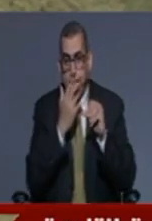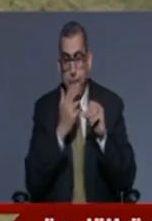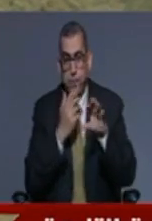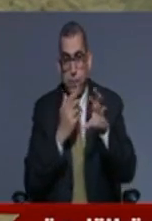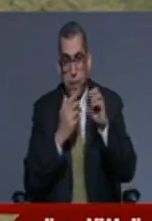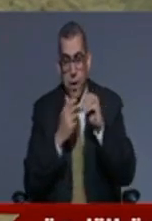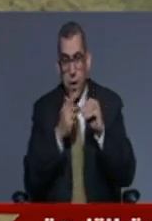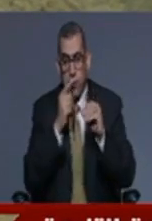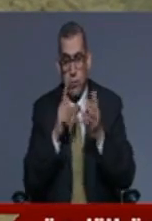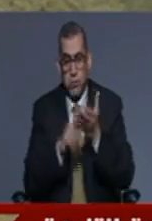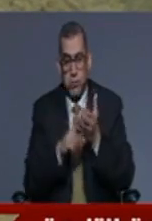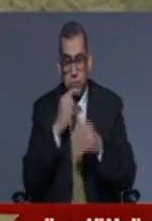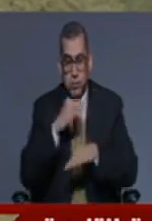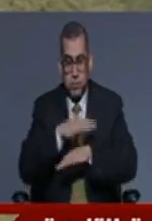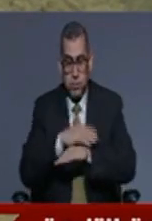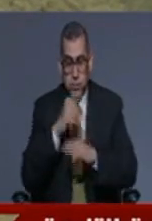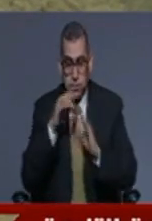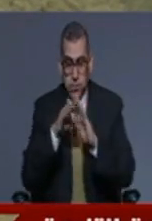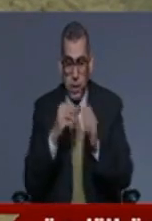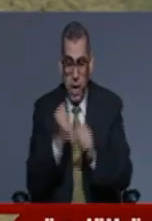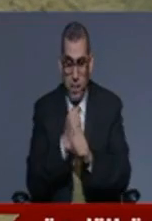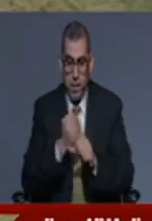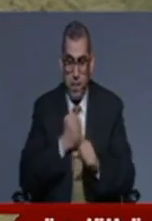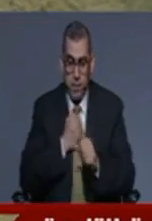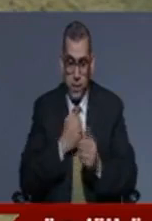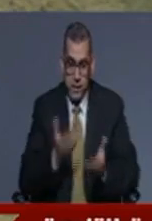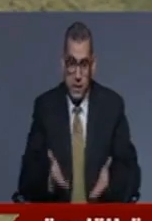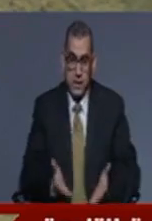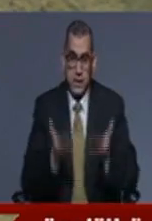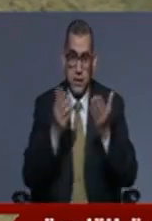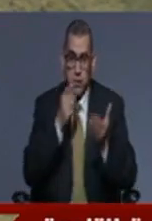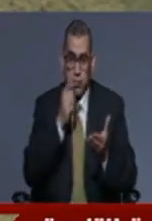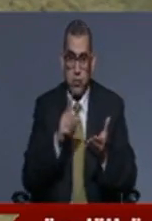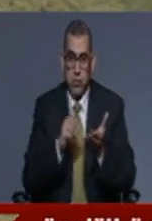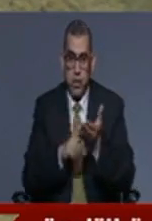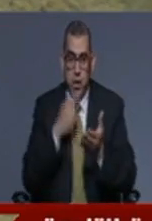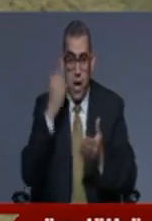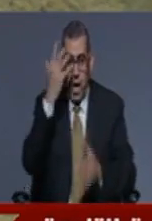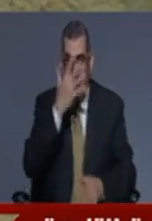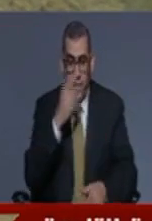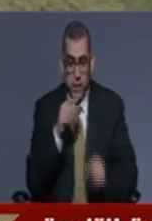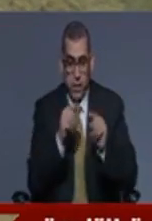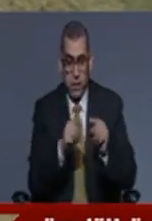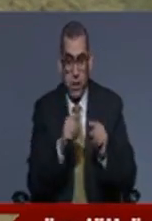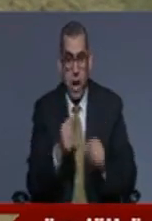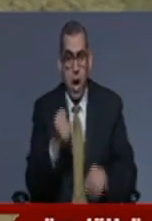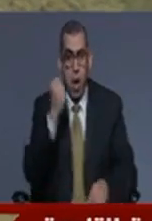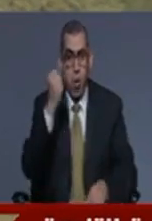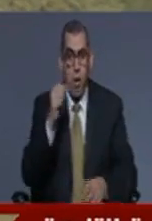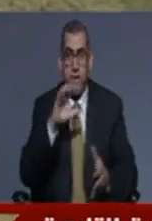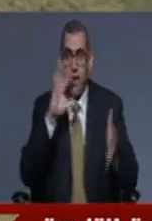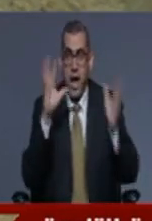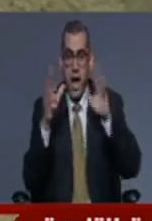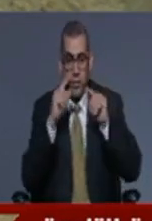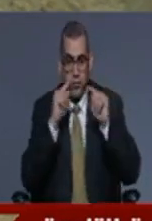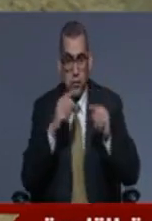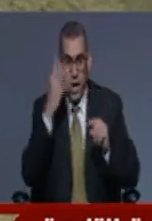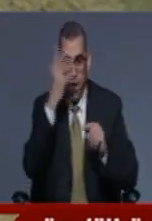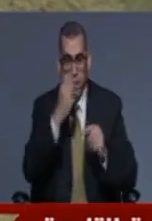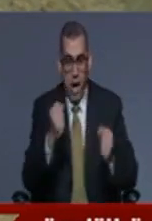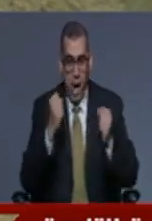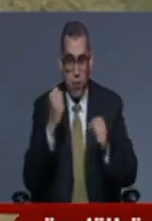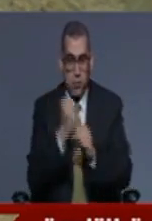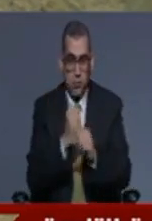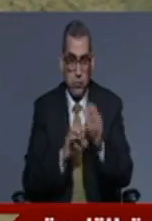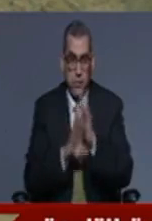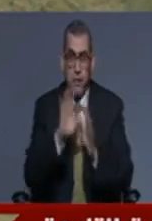الوفاء بعملنا، وأن نجعل أفريقيا قوة عالمية كبيرة من شأنها قيادة